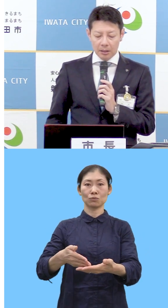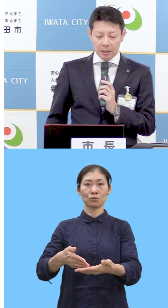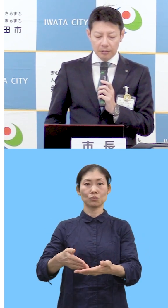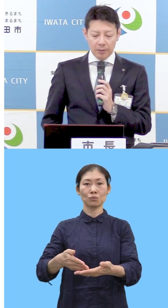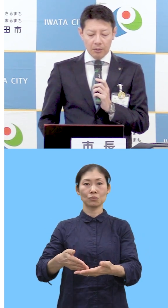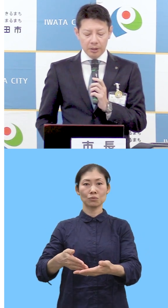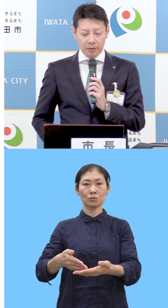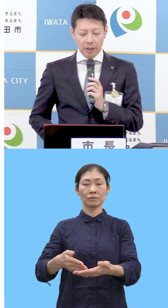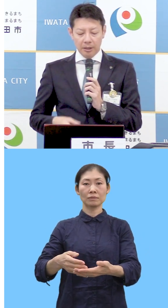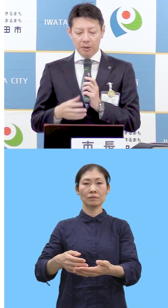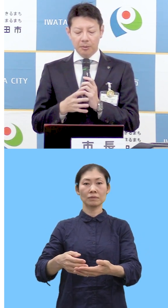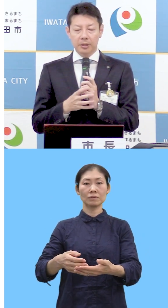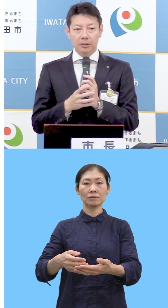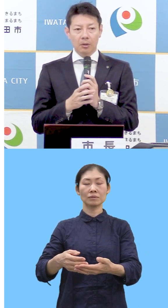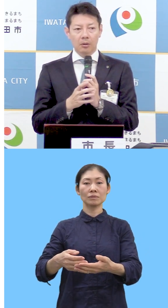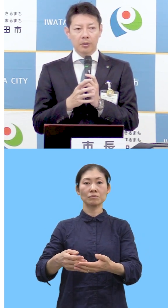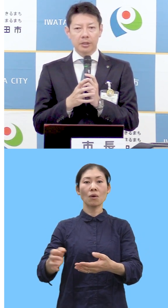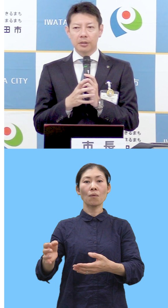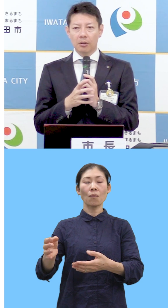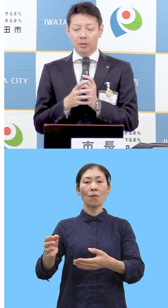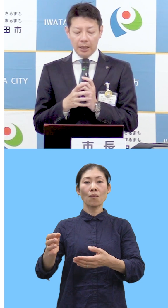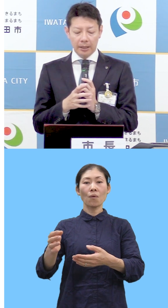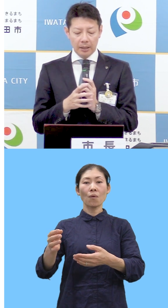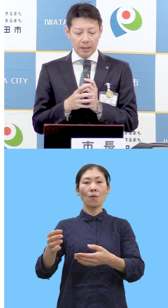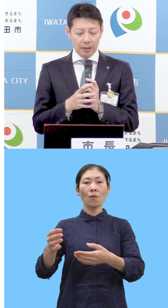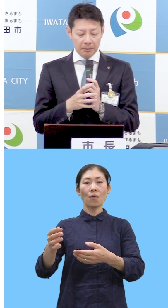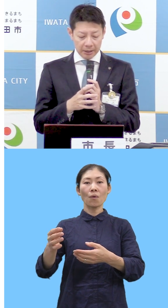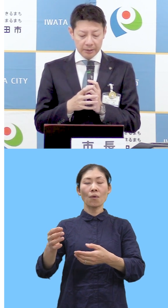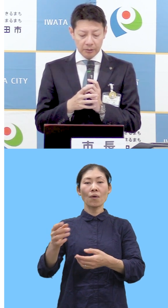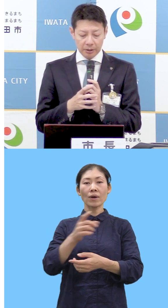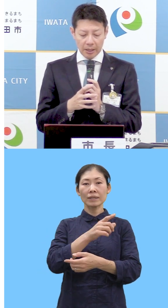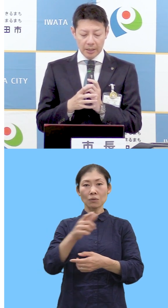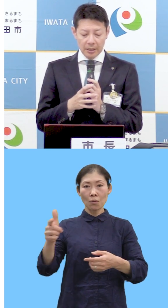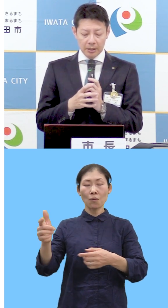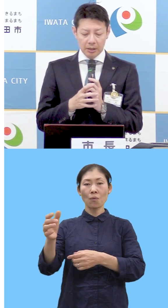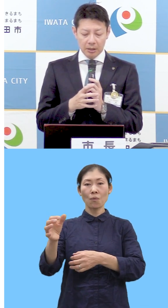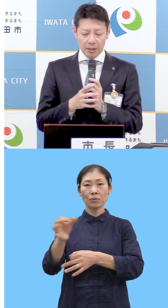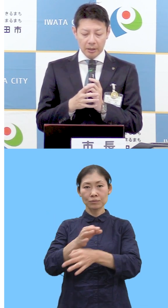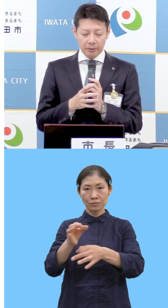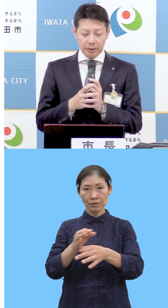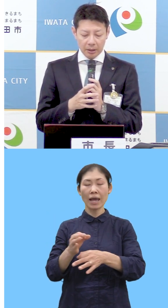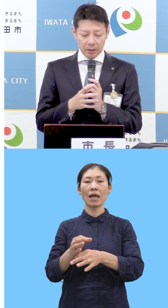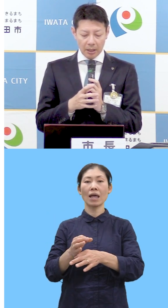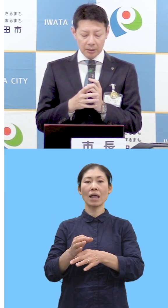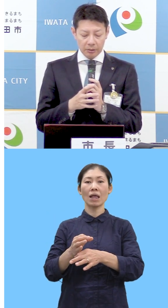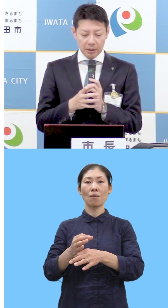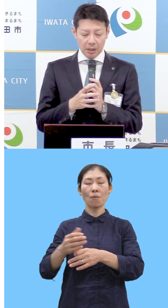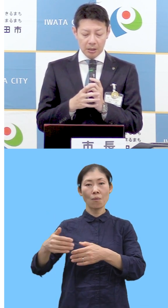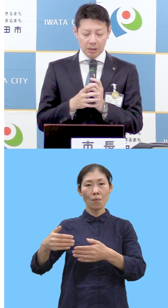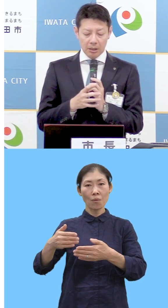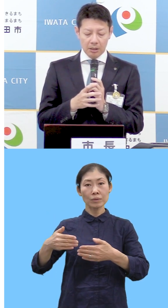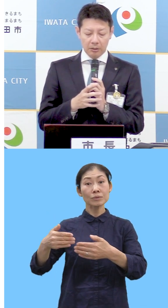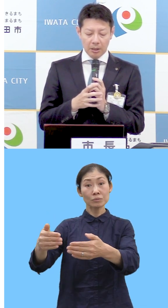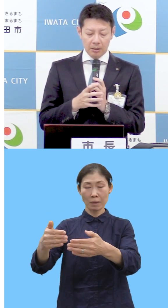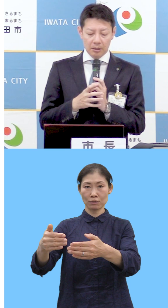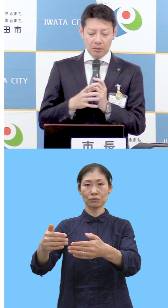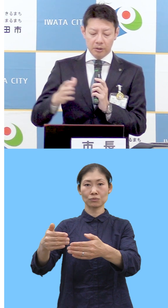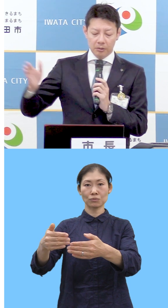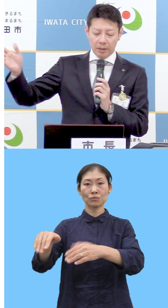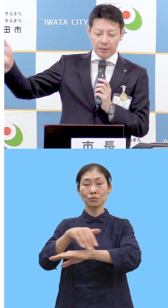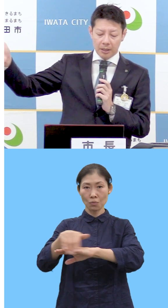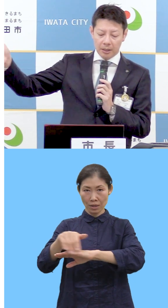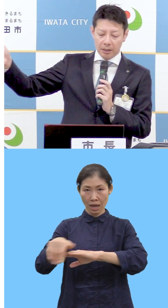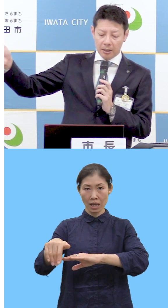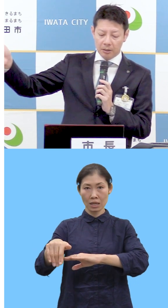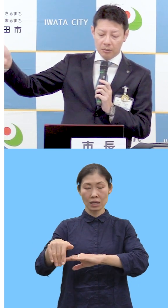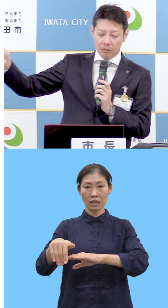すでに運営法人の選定プロポーザルを実施をかけていきます。そして新園舎の設計、そして新園舎の建設工